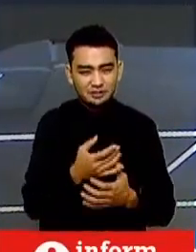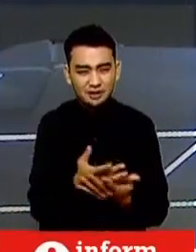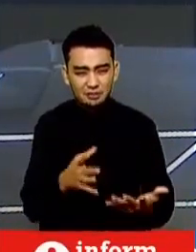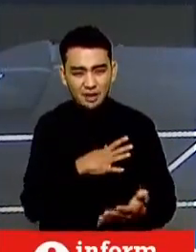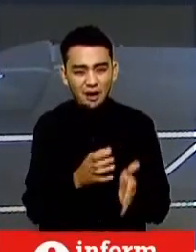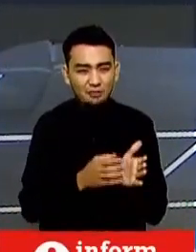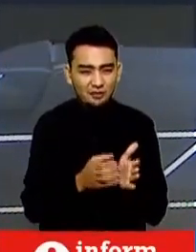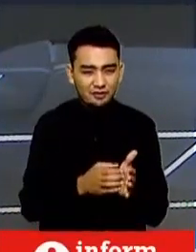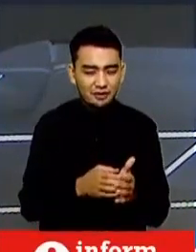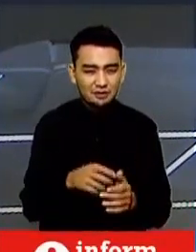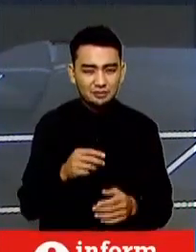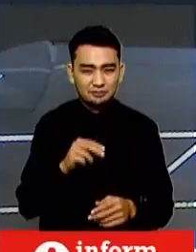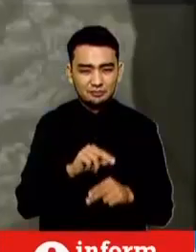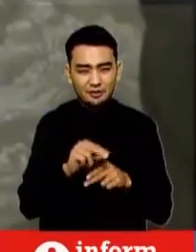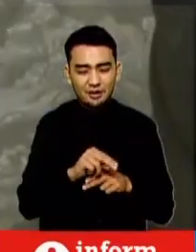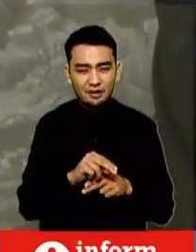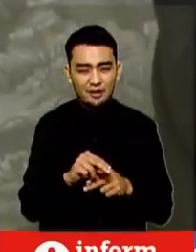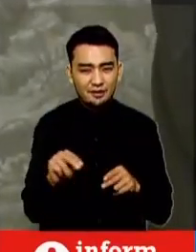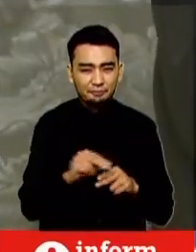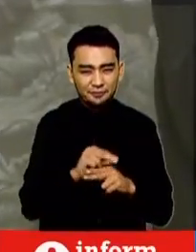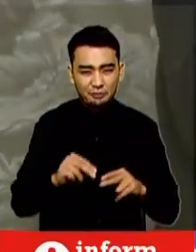хватает медвытрезвителей.